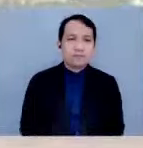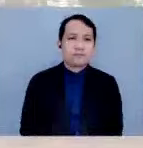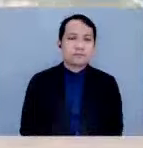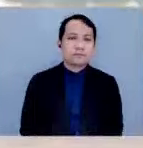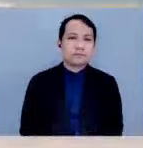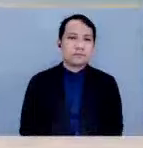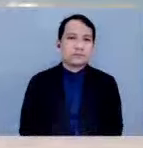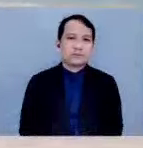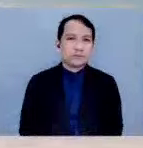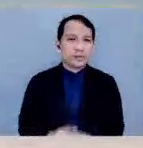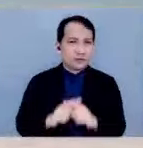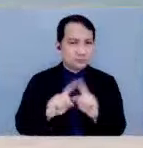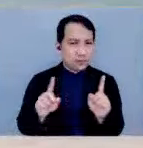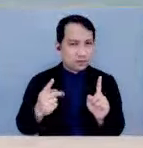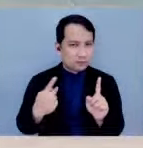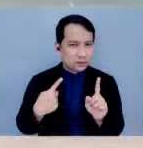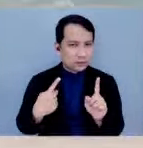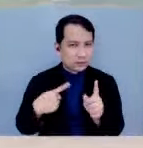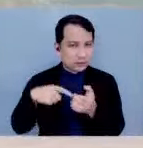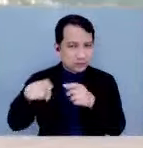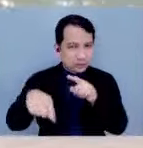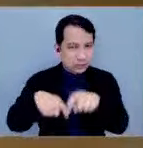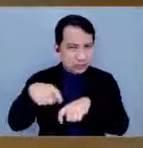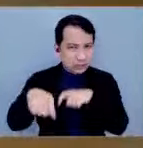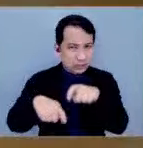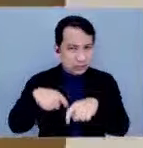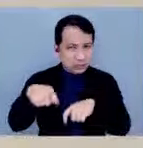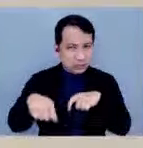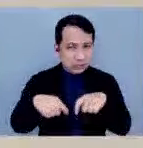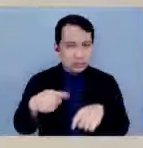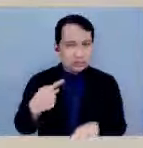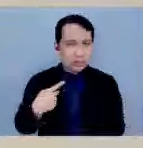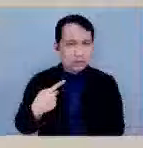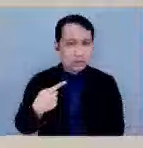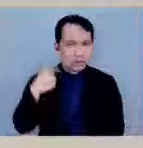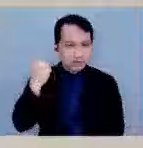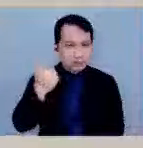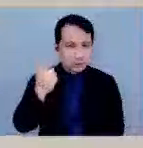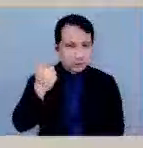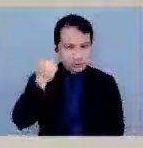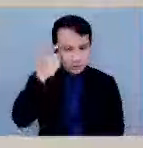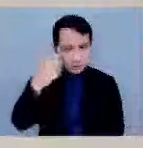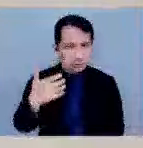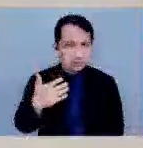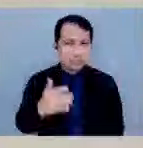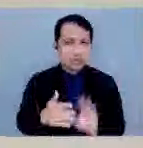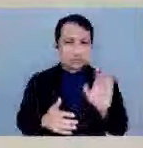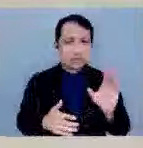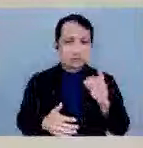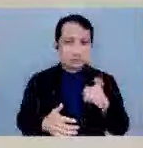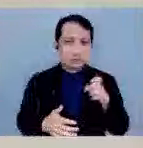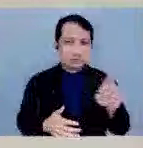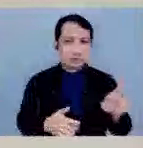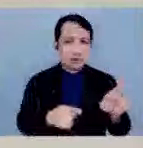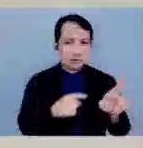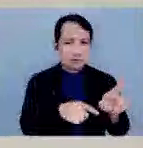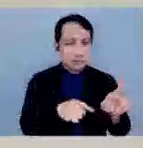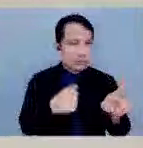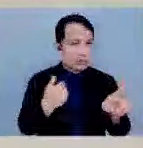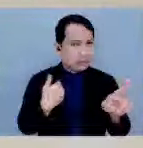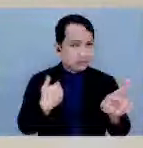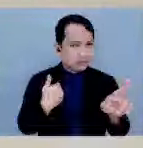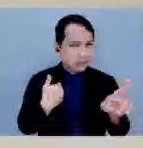Baka raw may nangyayari ng pagmimina. What the governor is doing and what the DNR is doing now is not